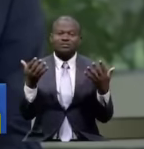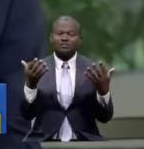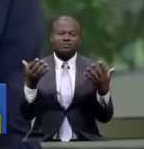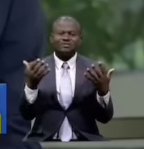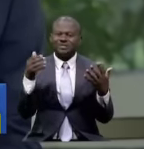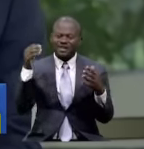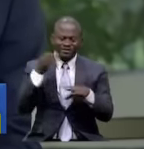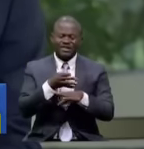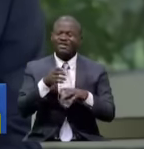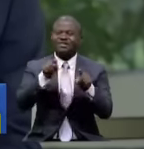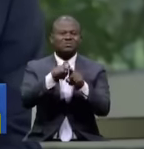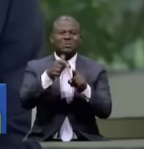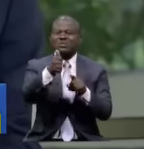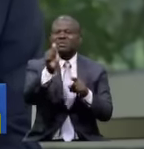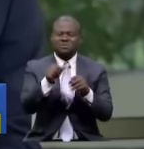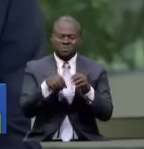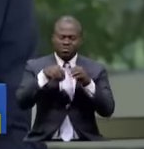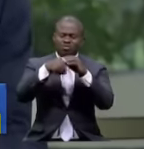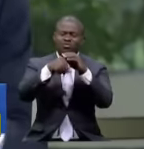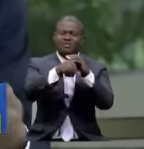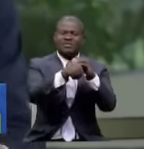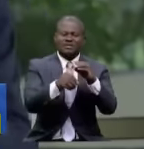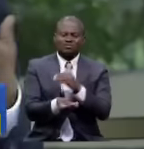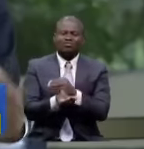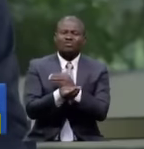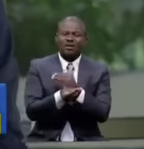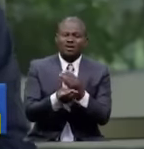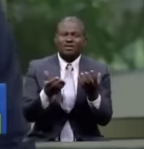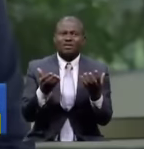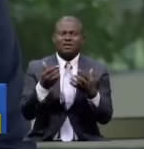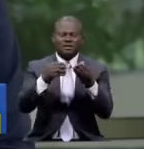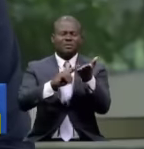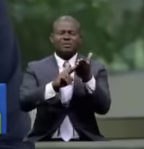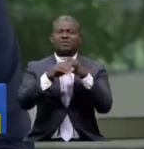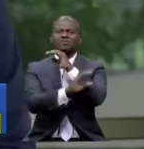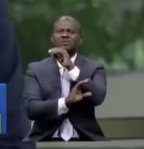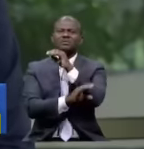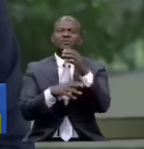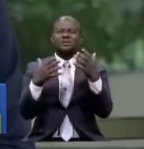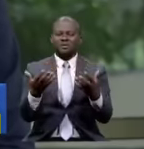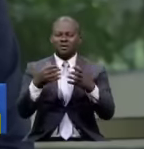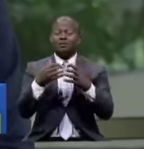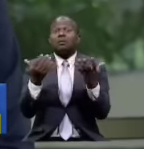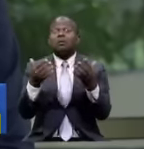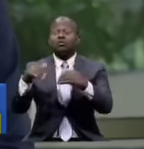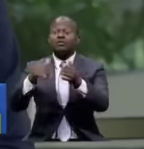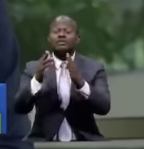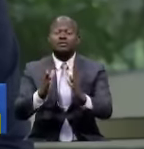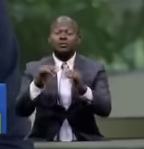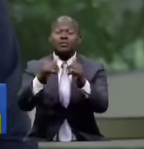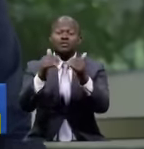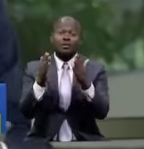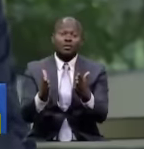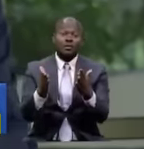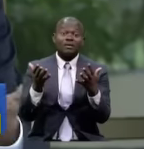bikaze ari byo bikoreshwa mu gihugu cyangwa mu mikino ireba